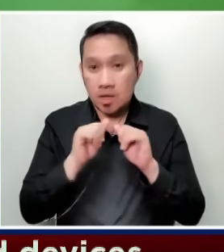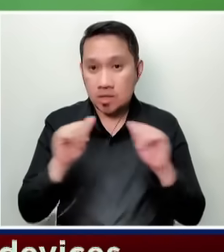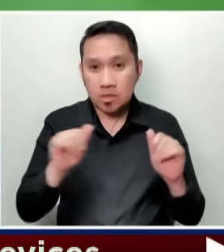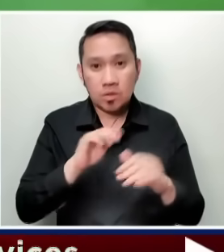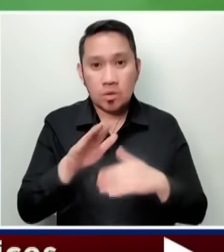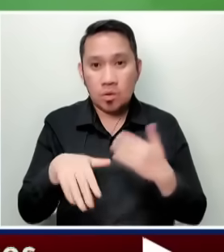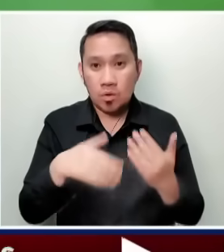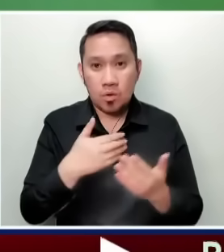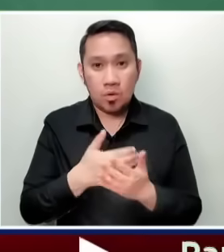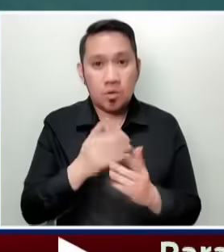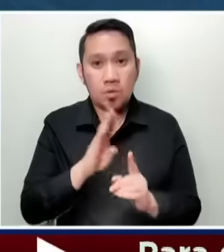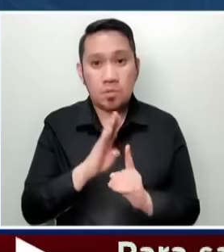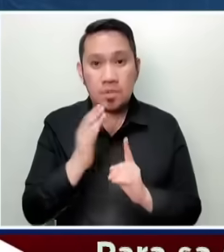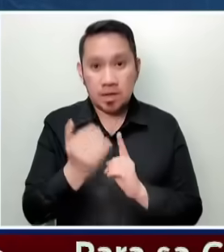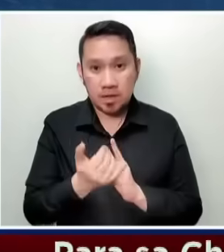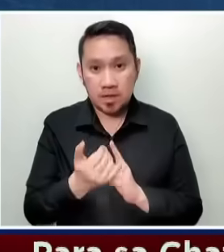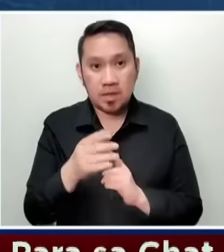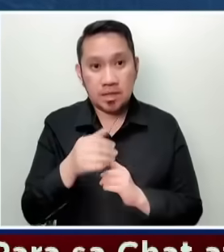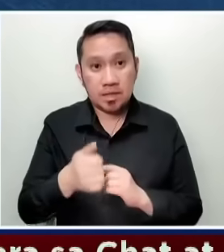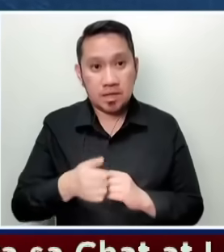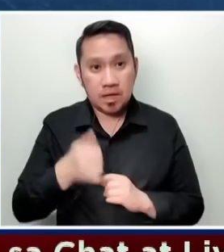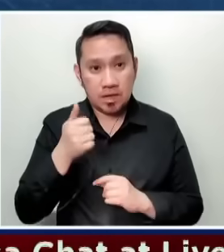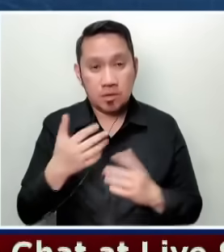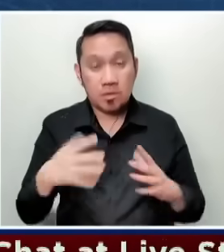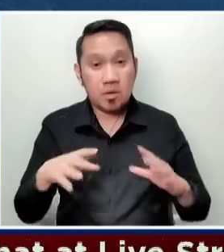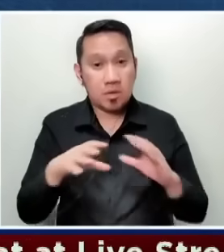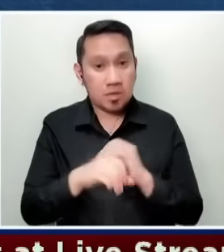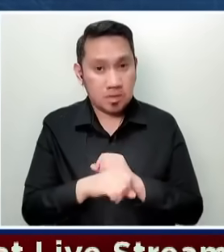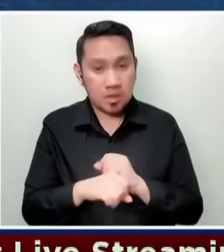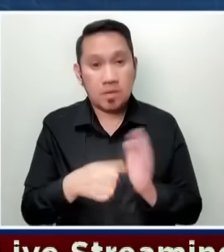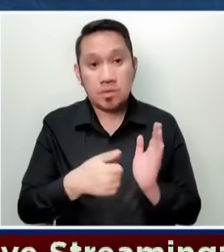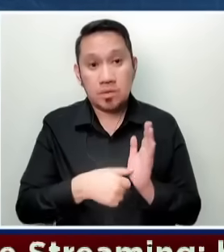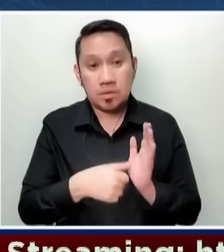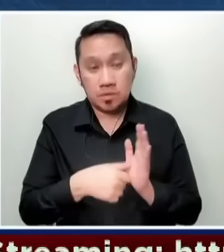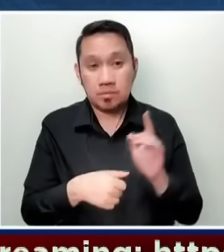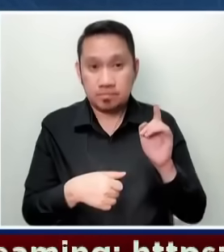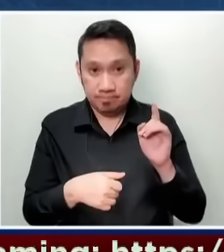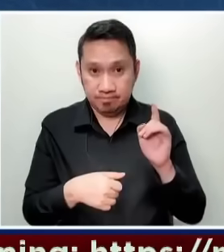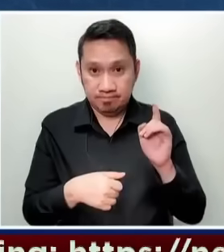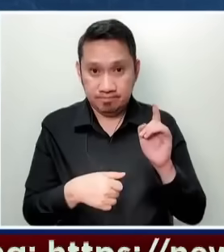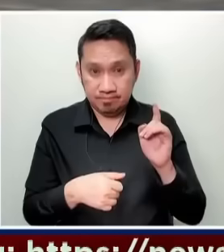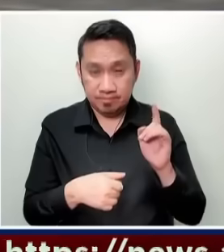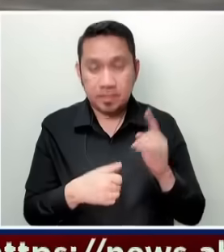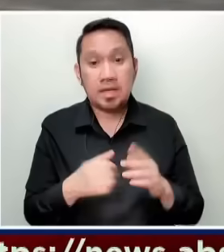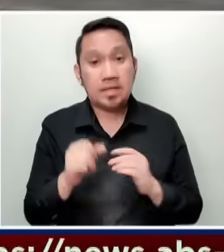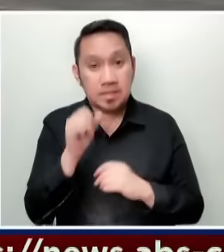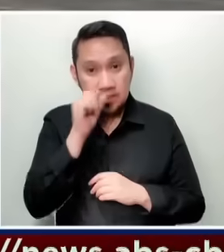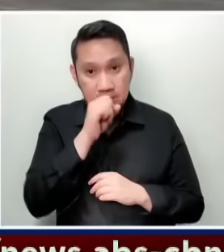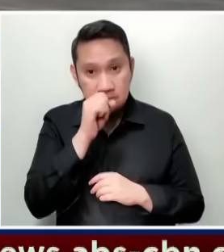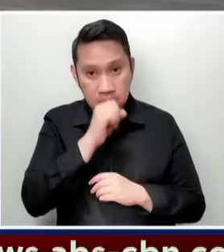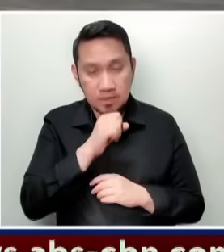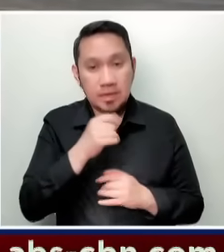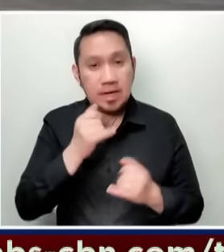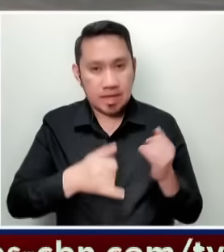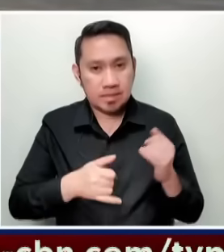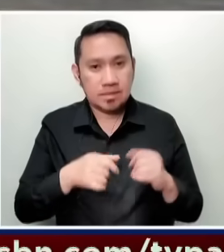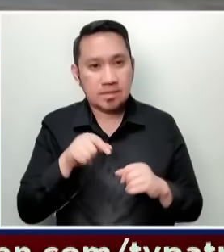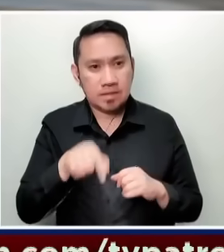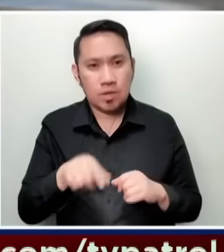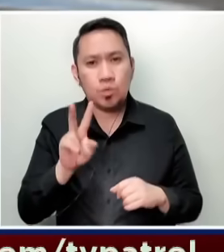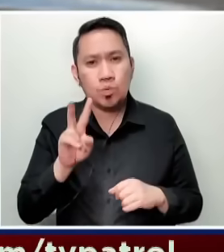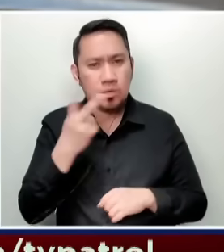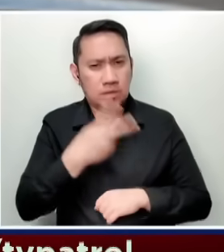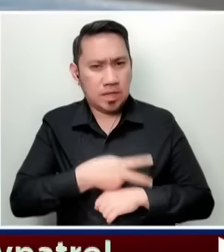lahat ng nanalong kandidato. Huling natapos ang halalan sa barangay Nag-Uma, Calbayog City, Samar, na 2 araw na antala